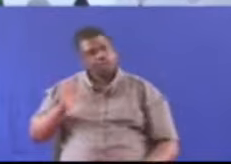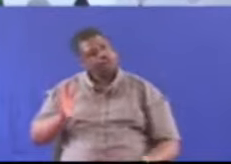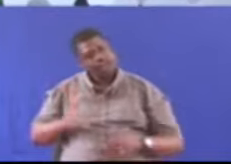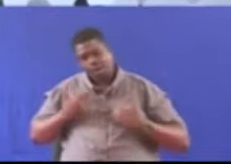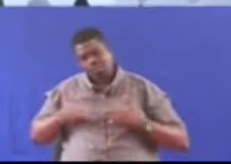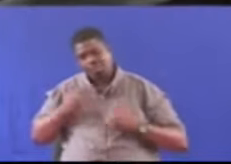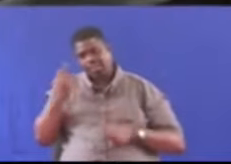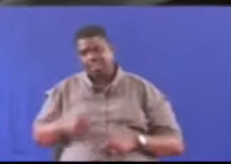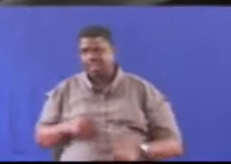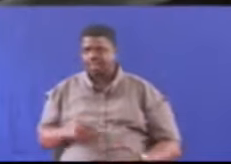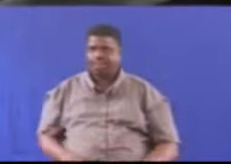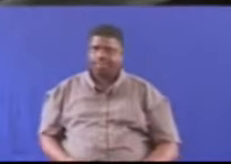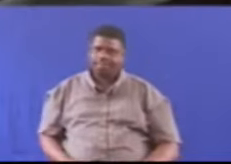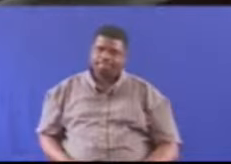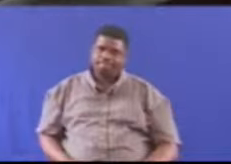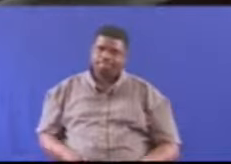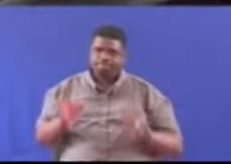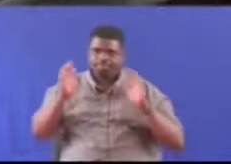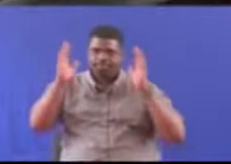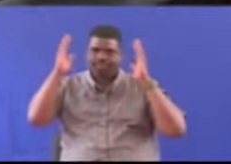wetu.